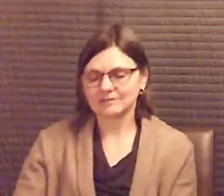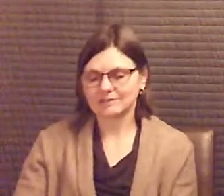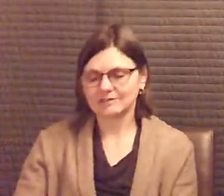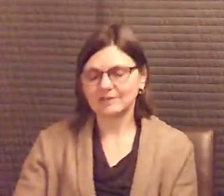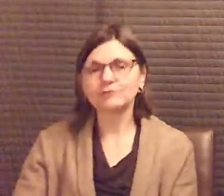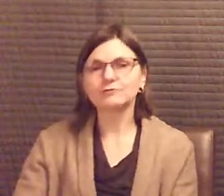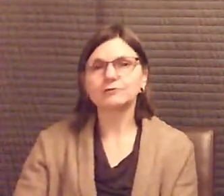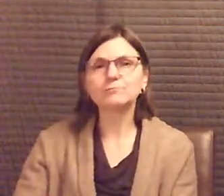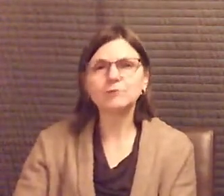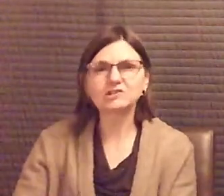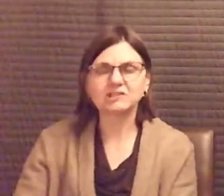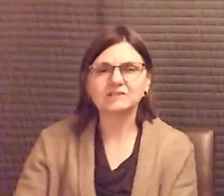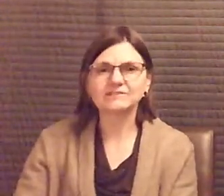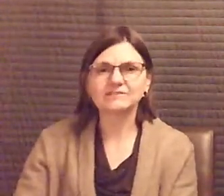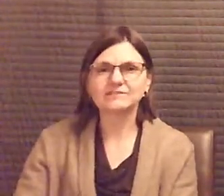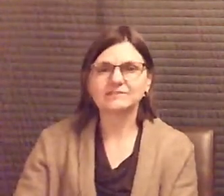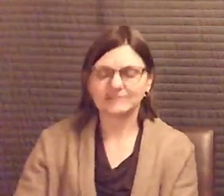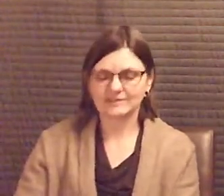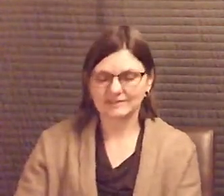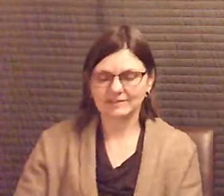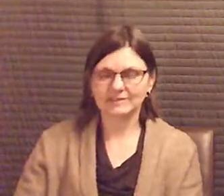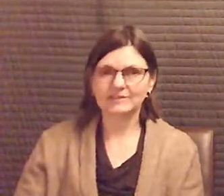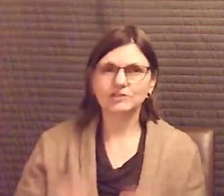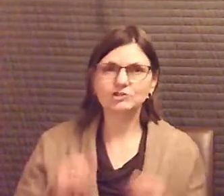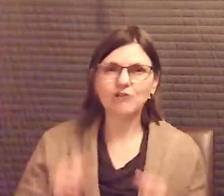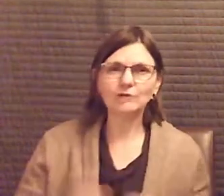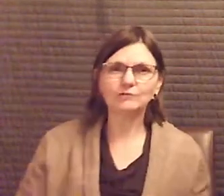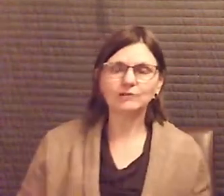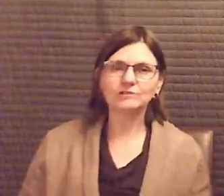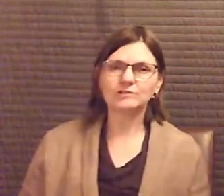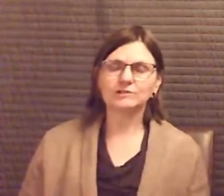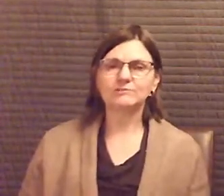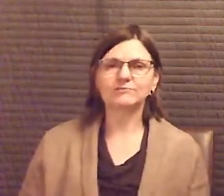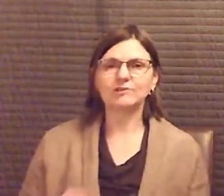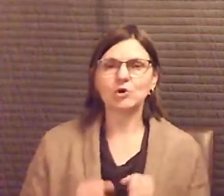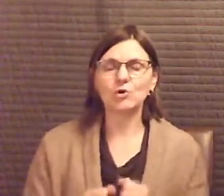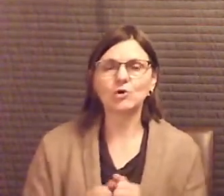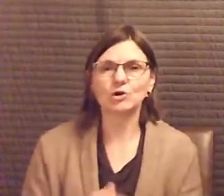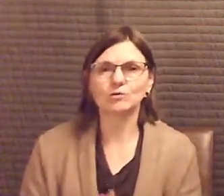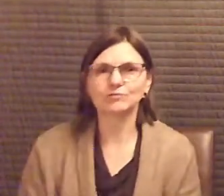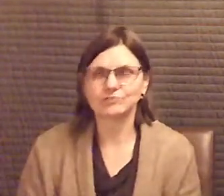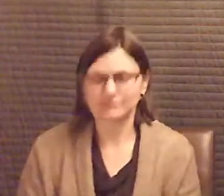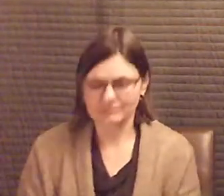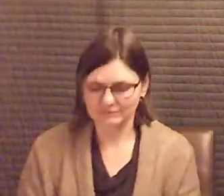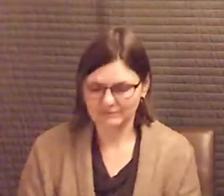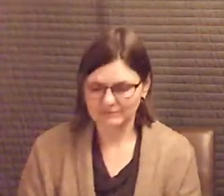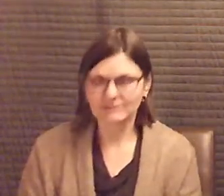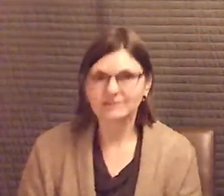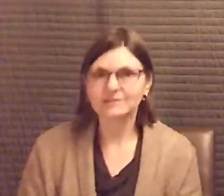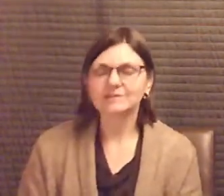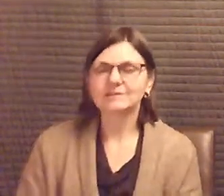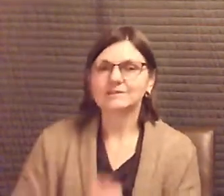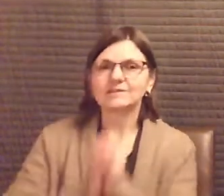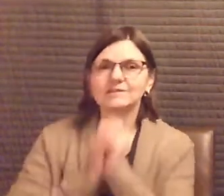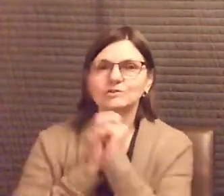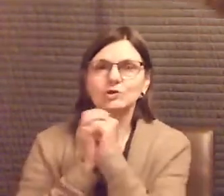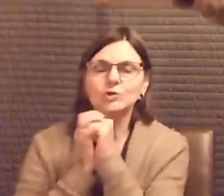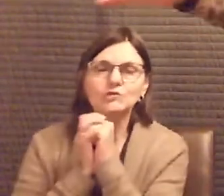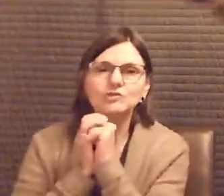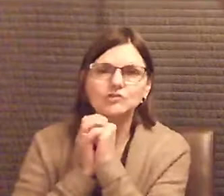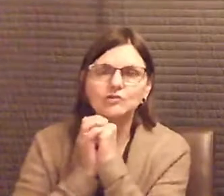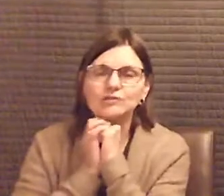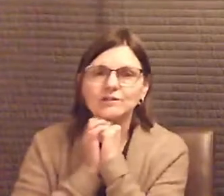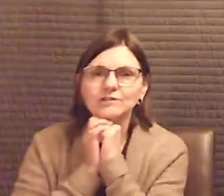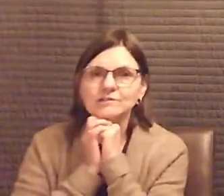marloes dat we vermorzelen de bel die duivel en lily van ongeloof de kritisch en de